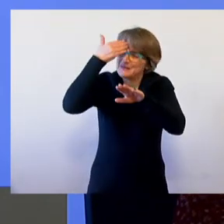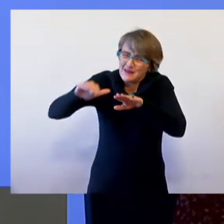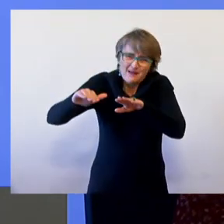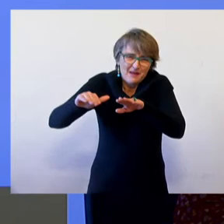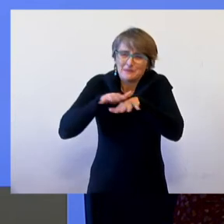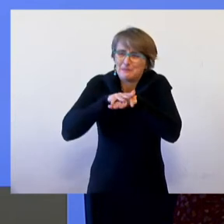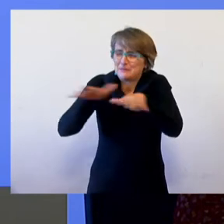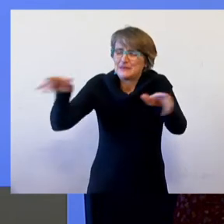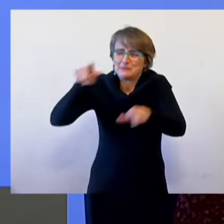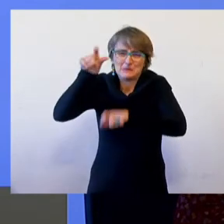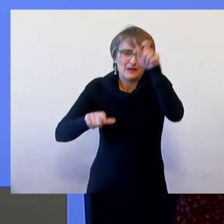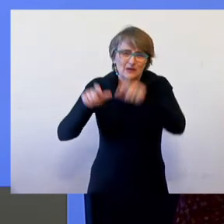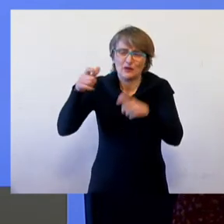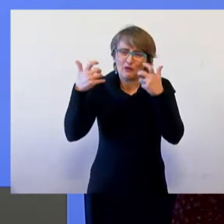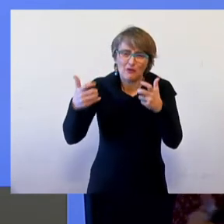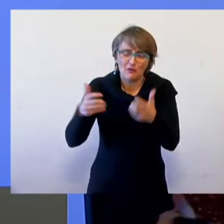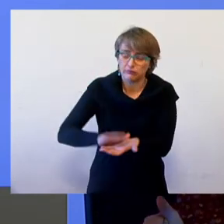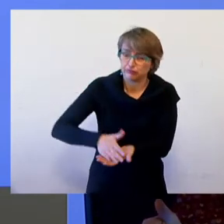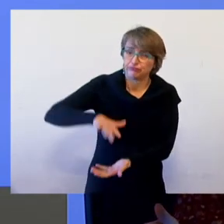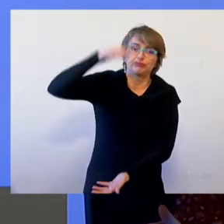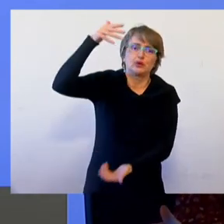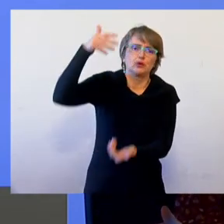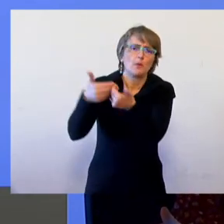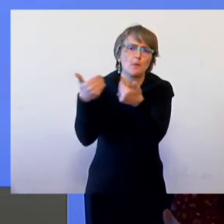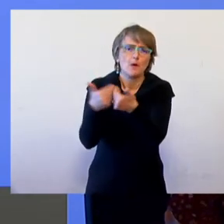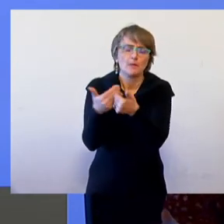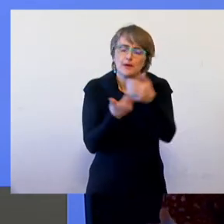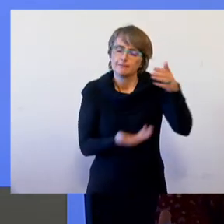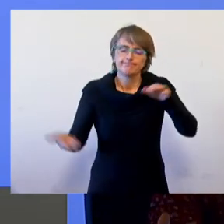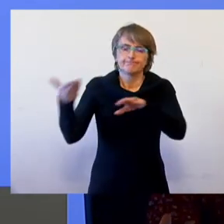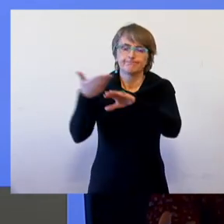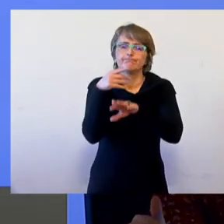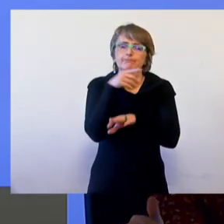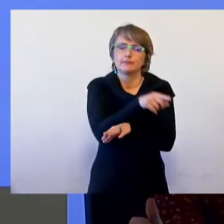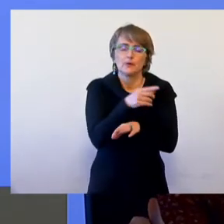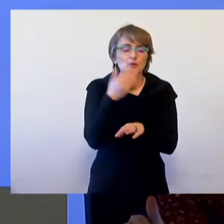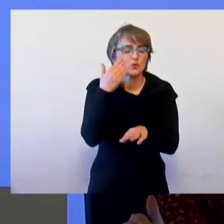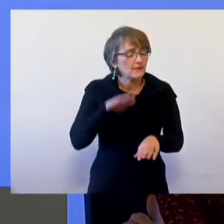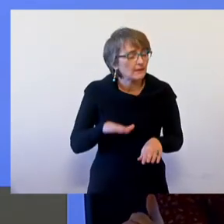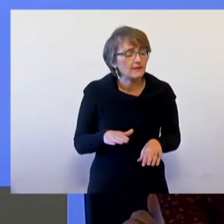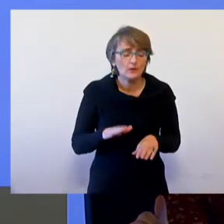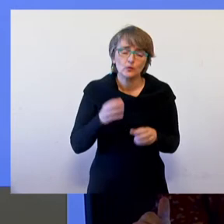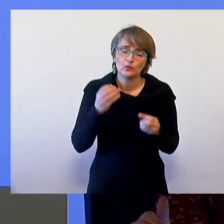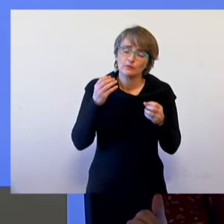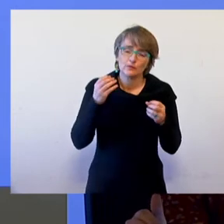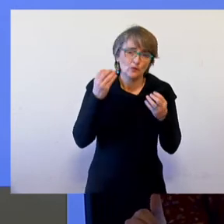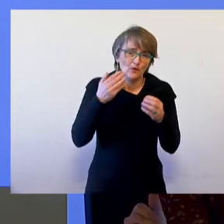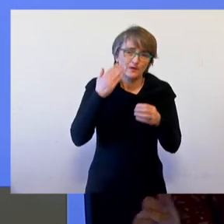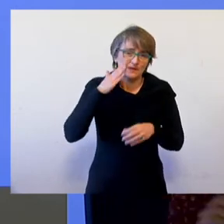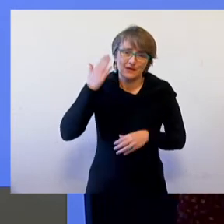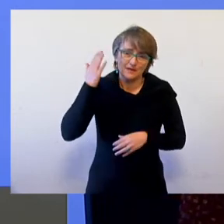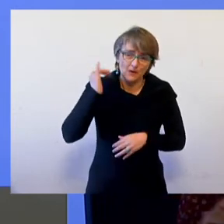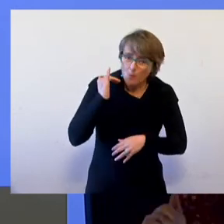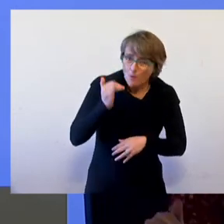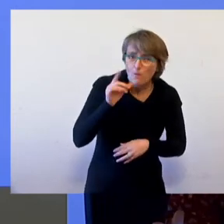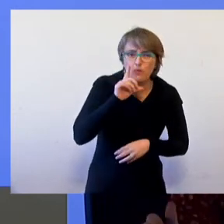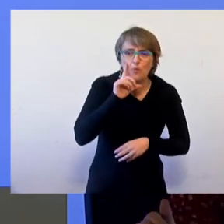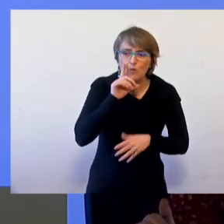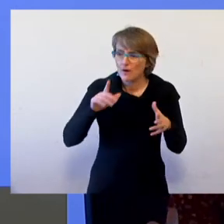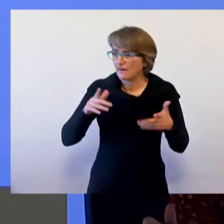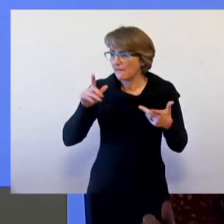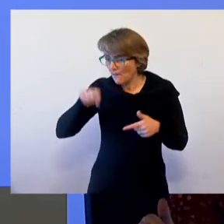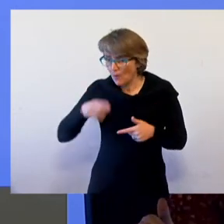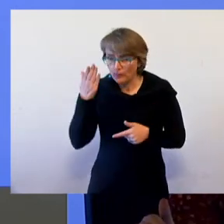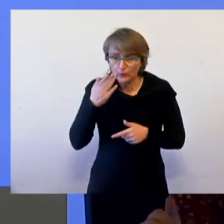énormément de demandeurs. Quand je dis ça, voilà, on sait que c'est très long, parce qu'il faut produire du logement social, et c'est un